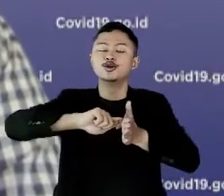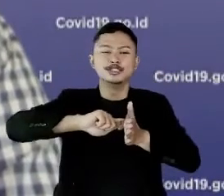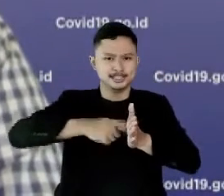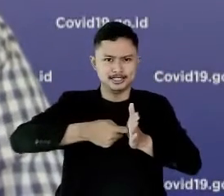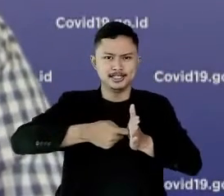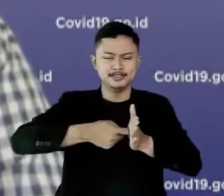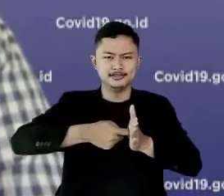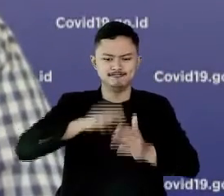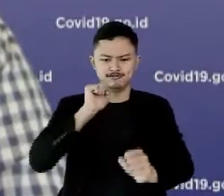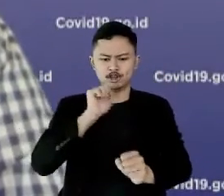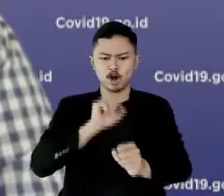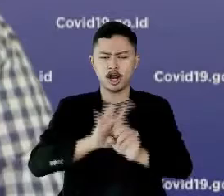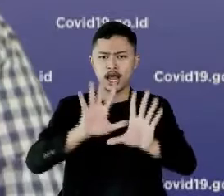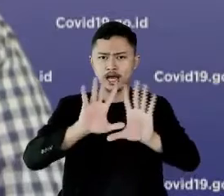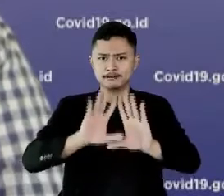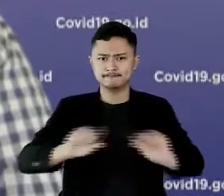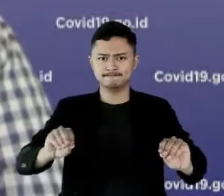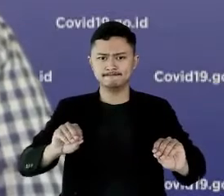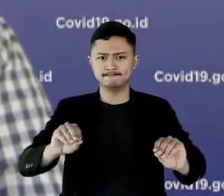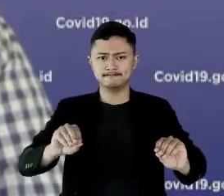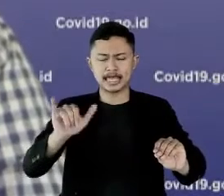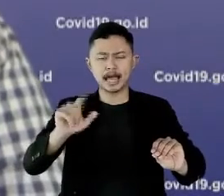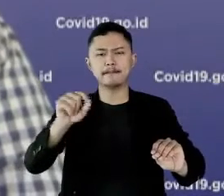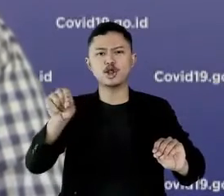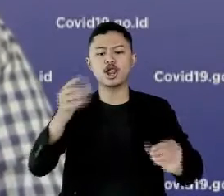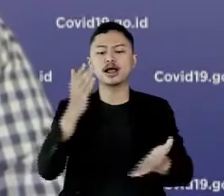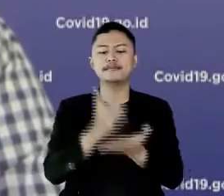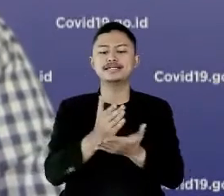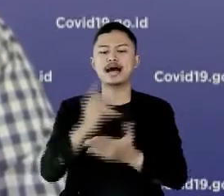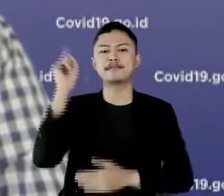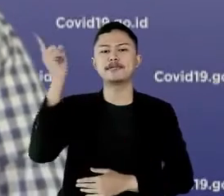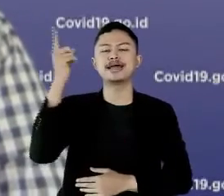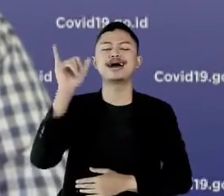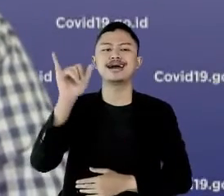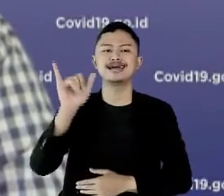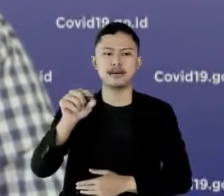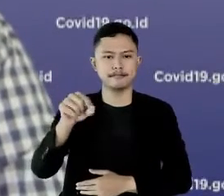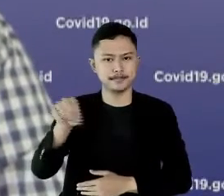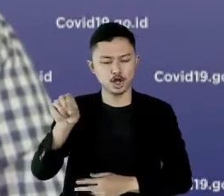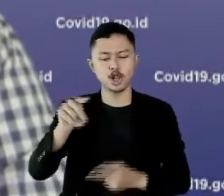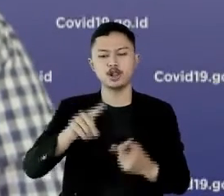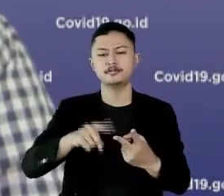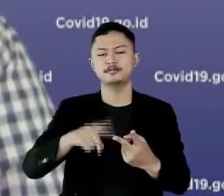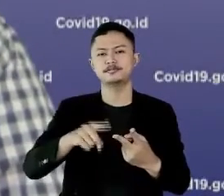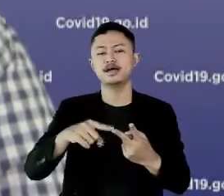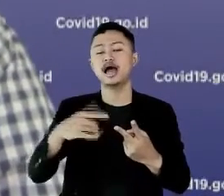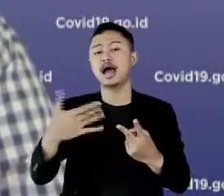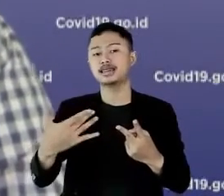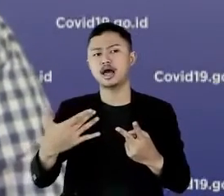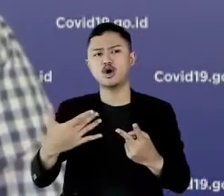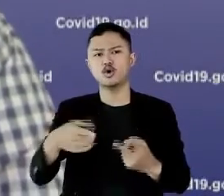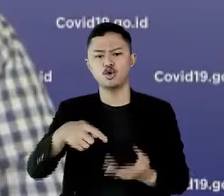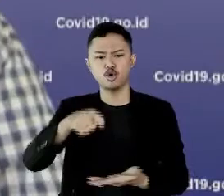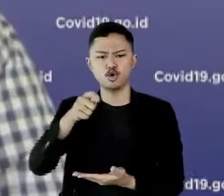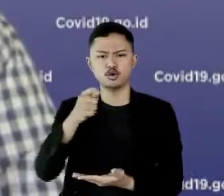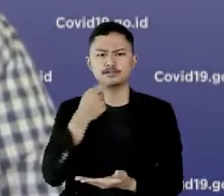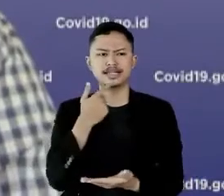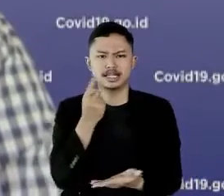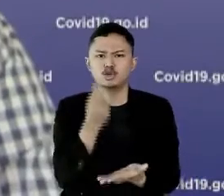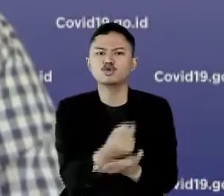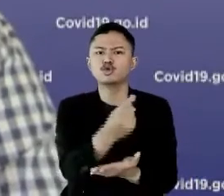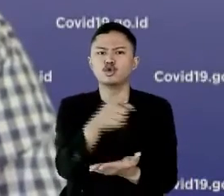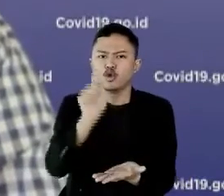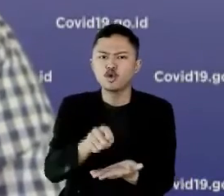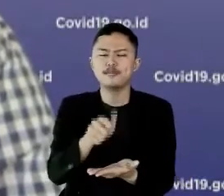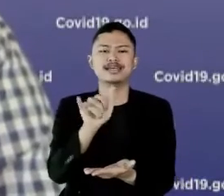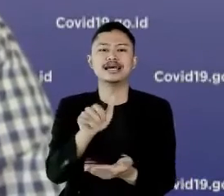kunci untuk menangani pandemi ini, ya, betul kebijakan, ya, betul penegakan kebijakan atau bahkan sanksi, tetapi